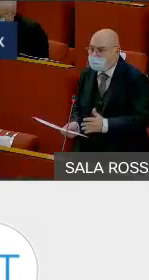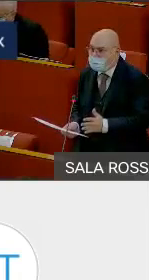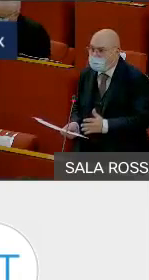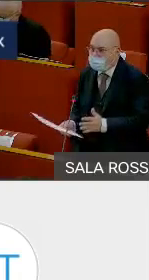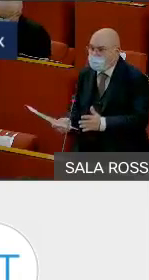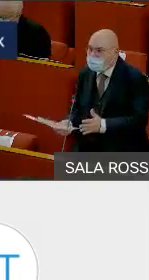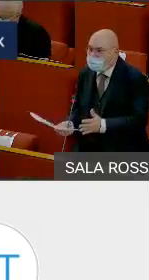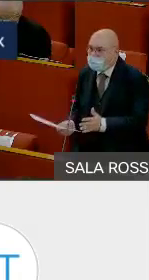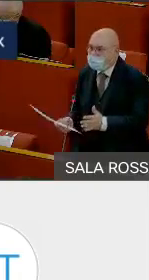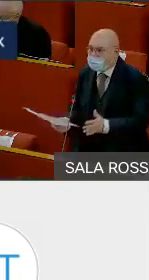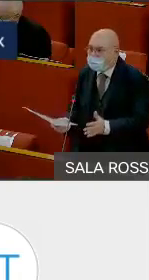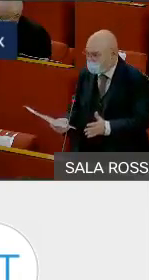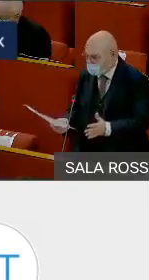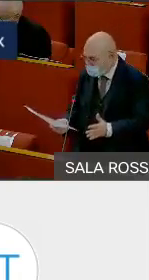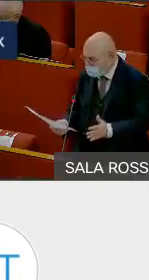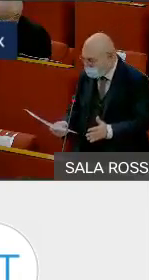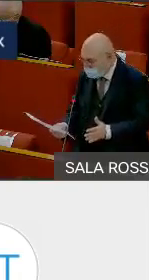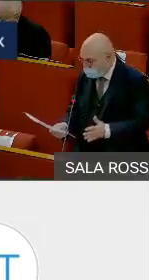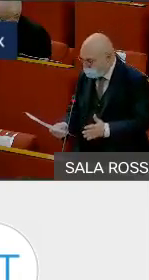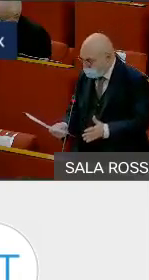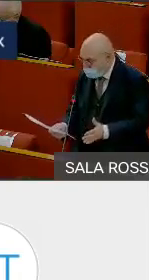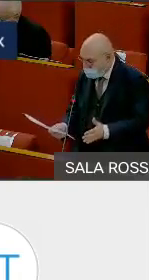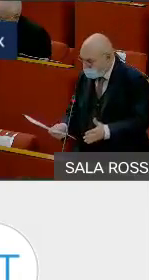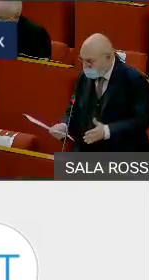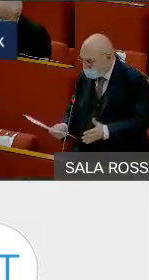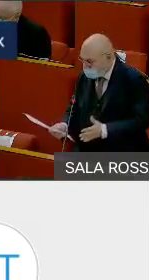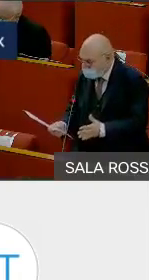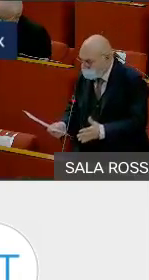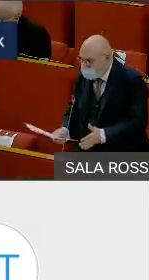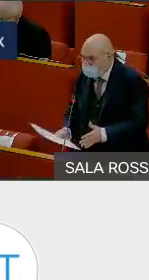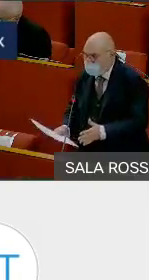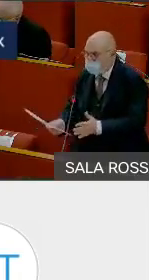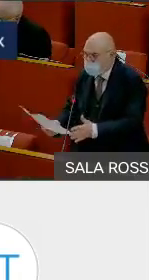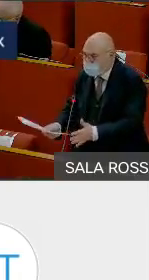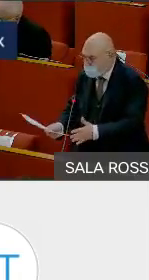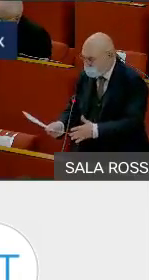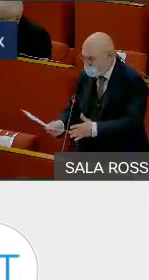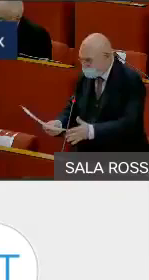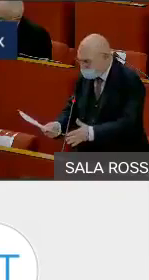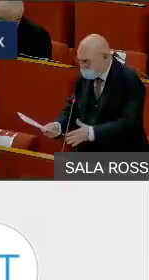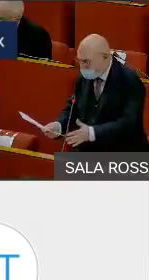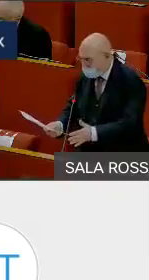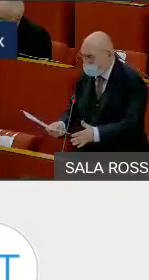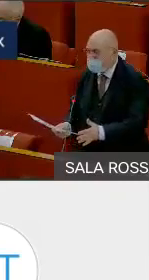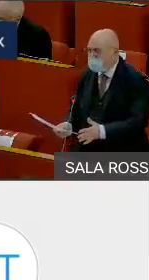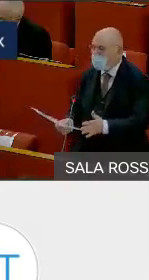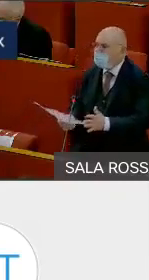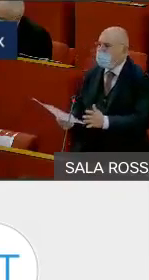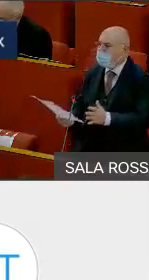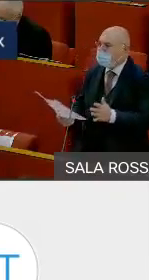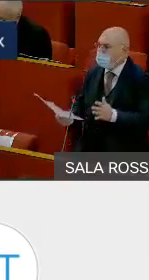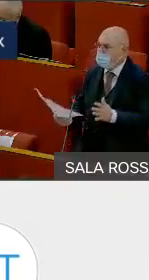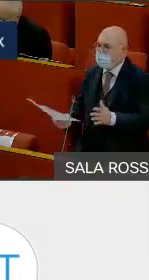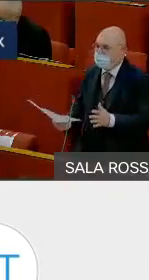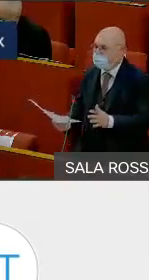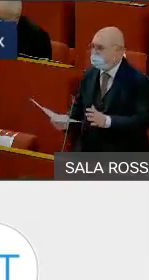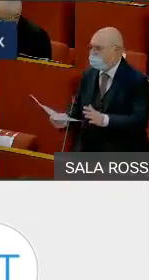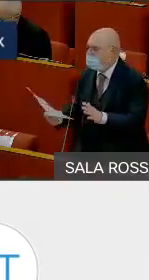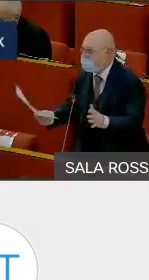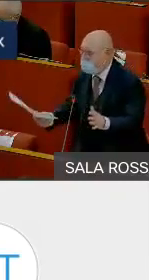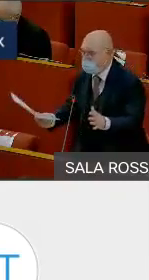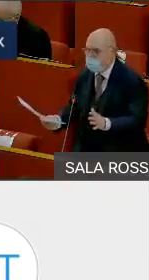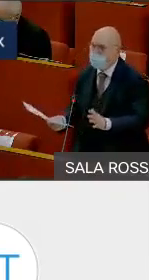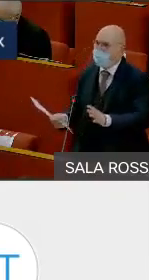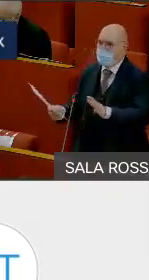l'assenza di corrette politiche chiuso salvaguardia gestione del territorio e non è che sia una cosa che non